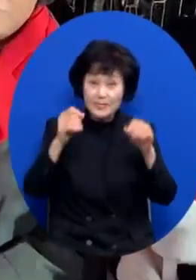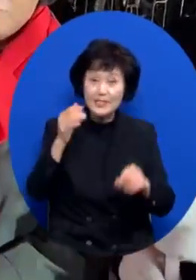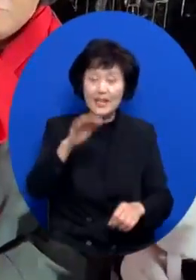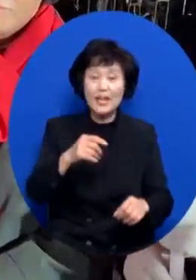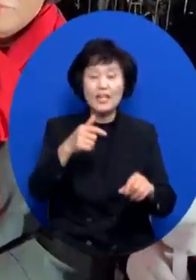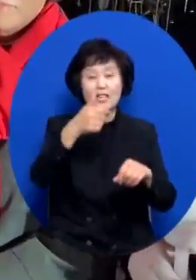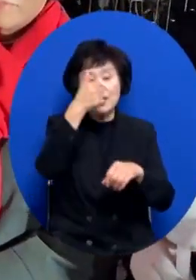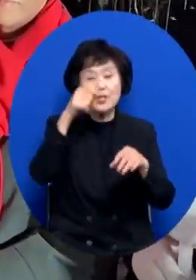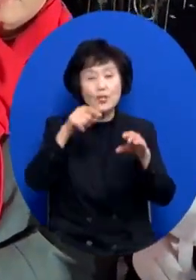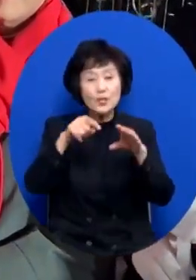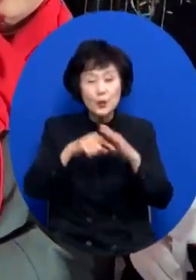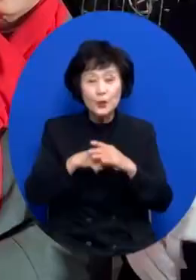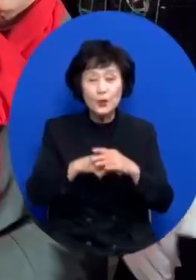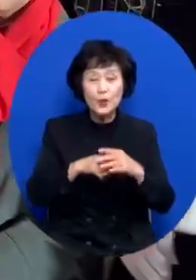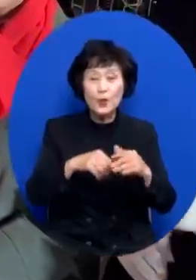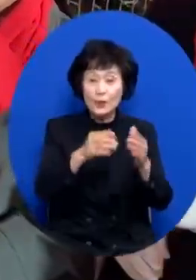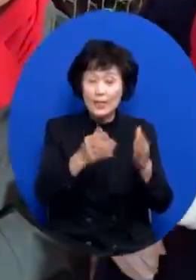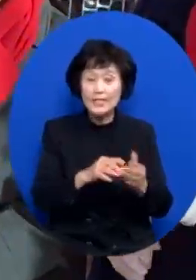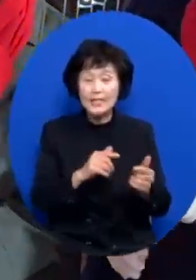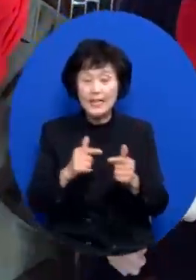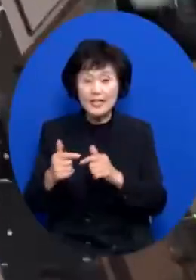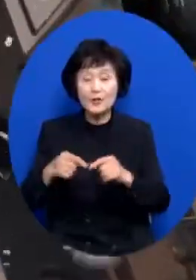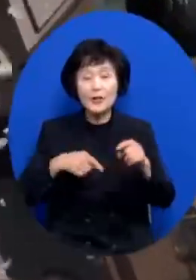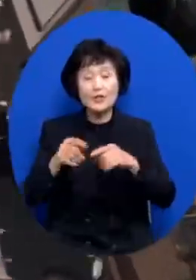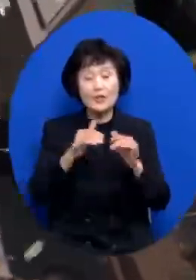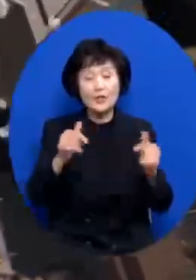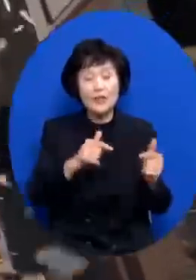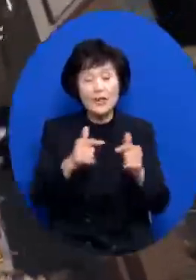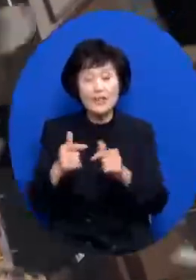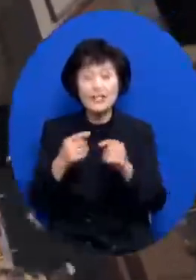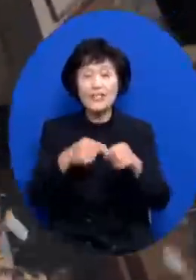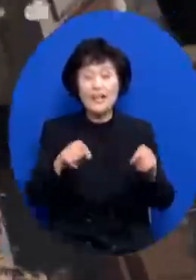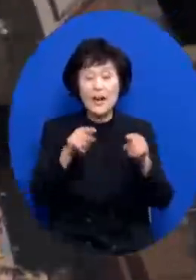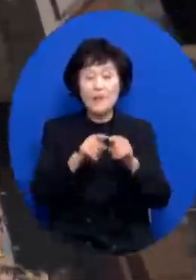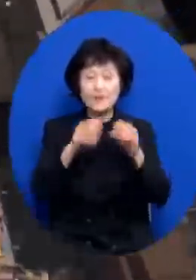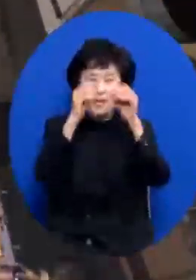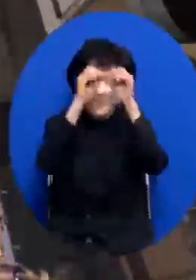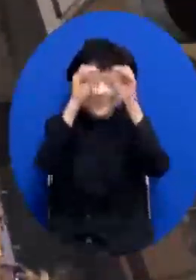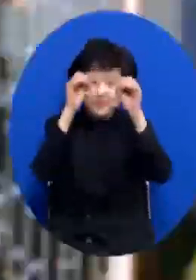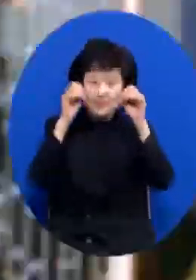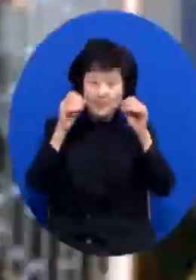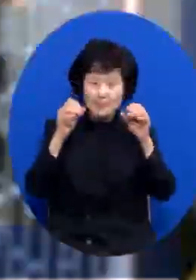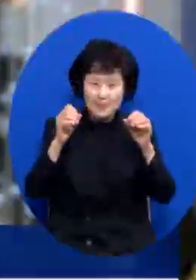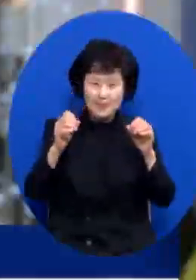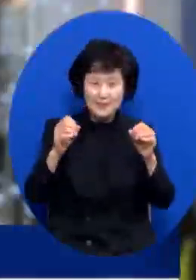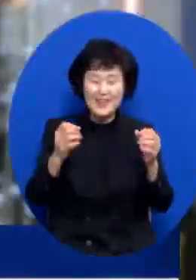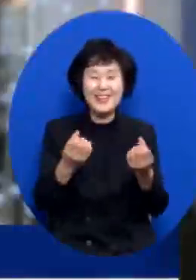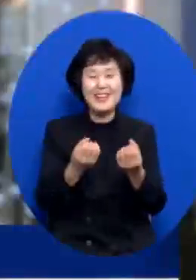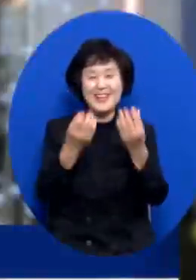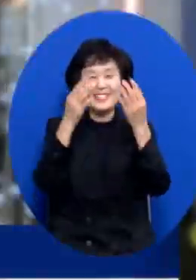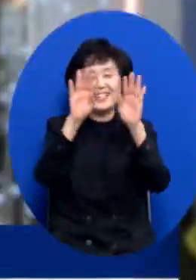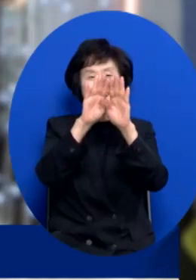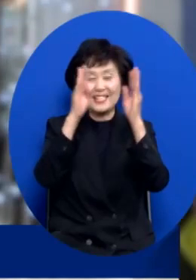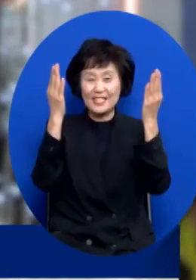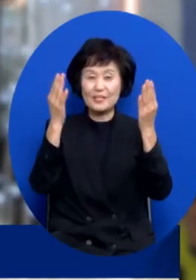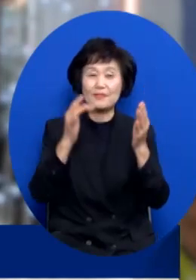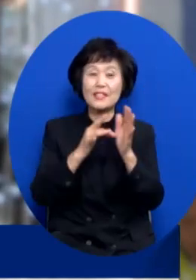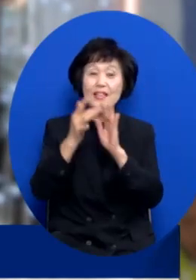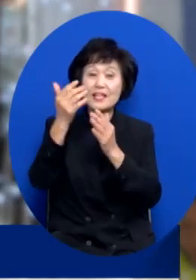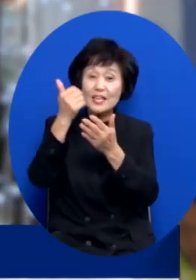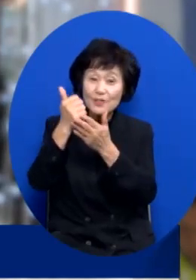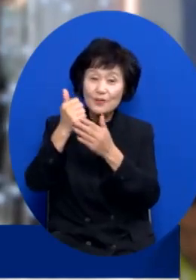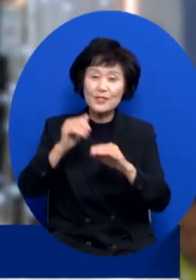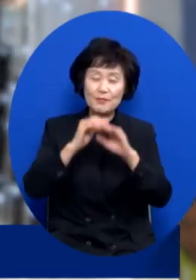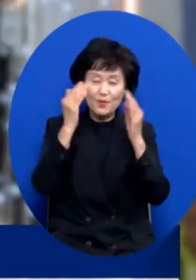지도자와 지역 인사들이 함께 축포와 함께 성탄의 빛을 밝혔습니다. 빛이신 예수님께서 모든